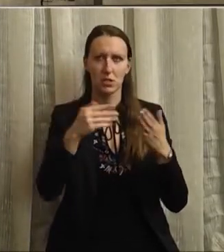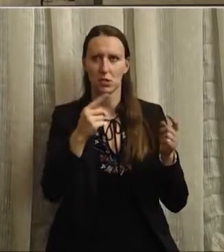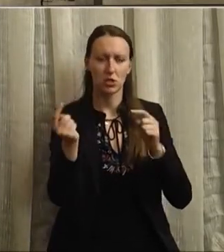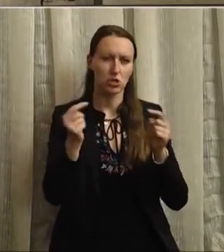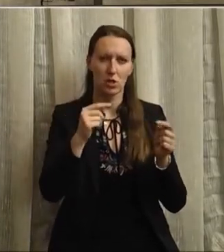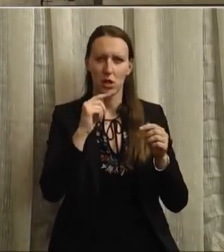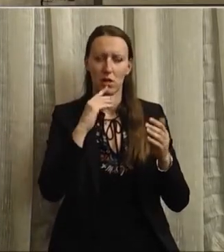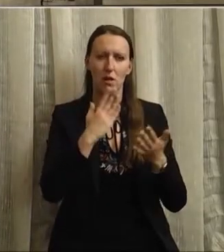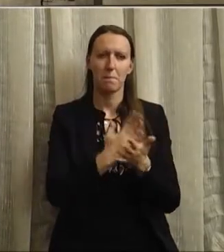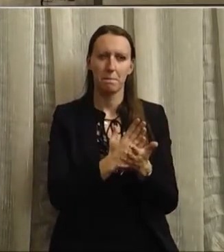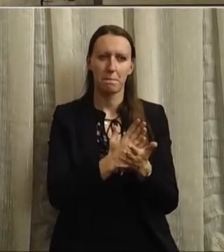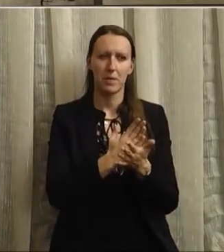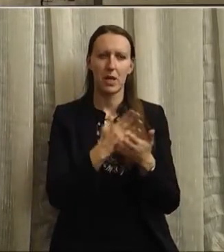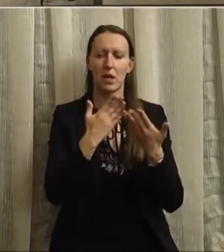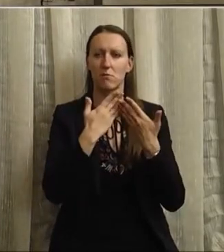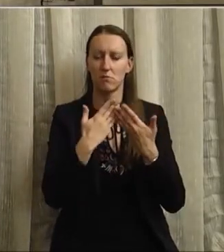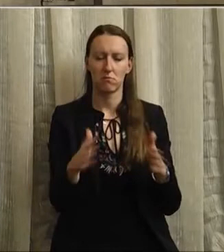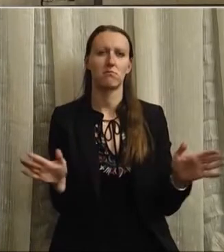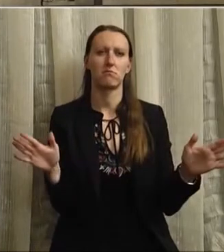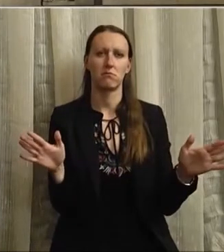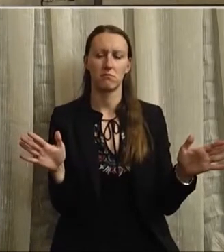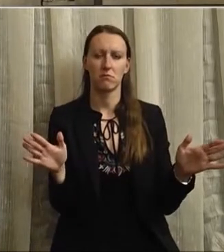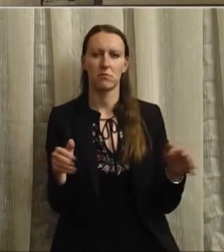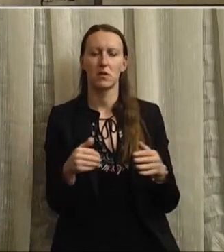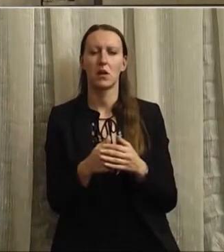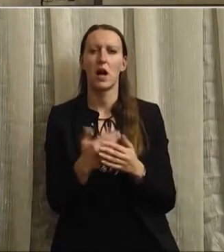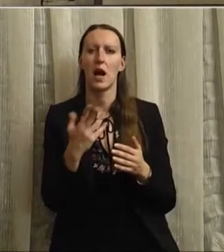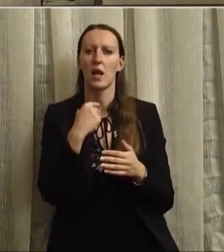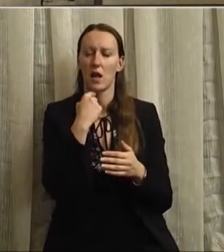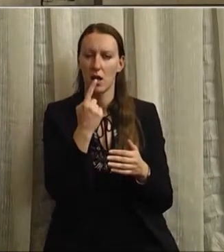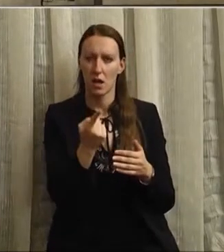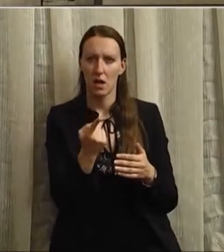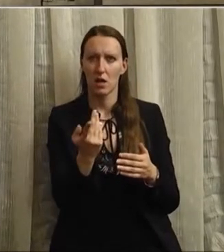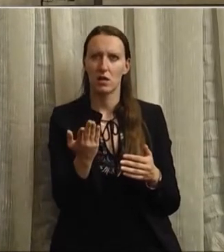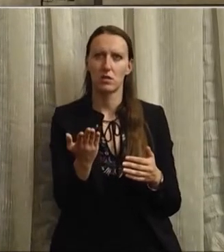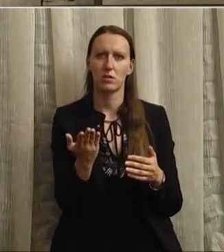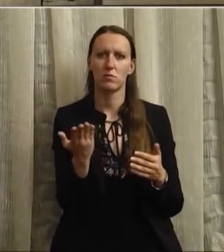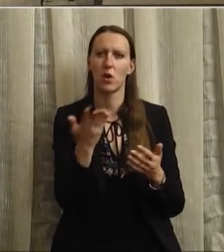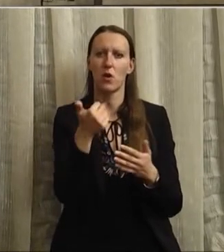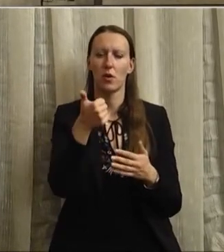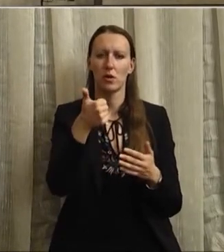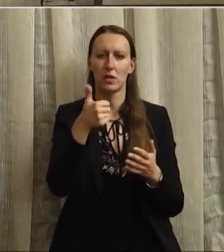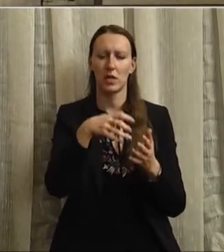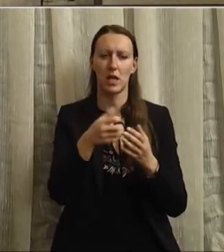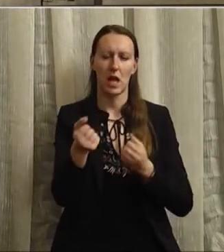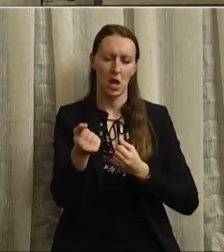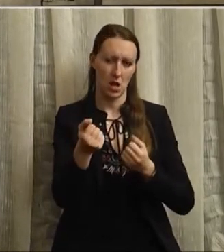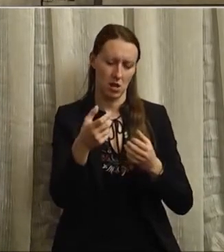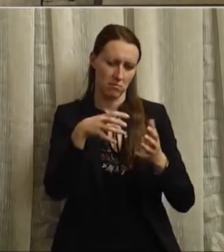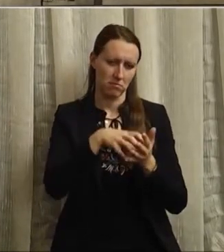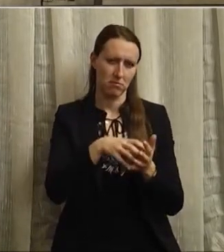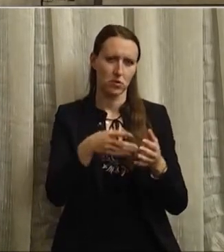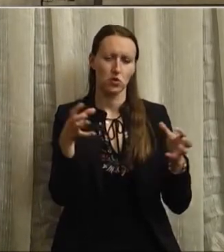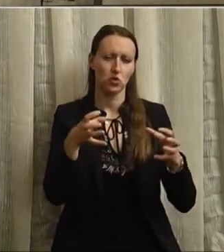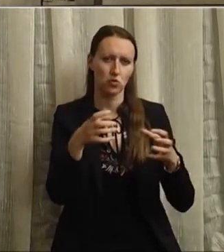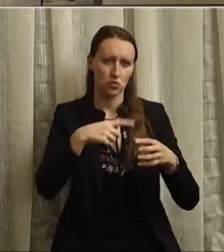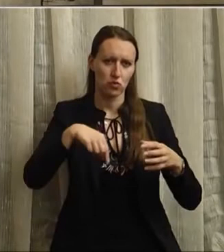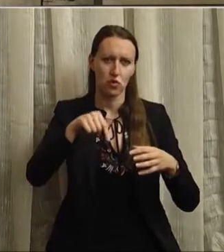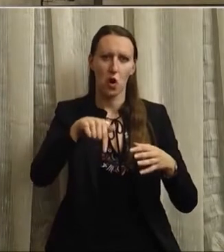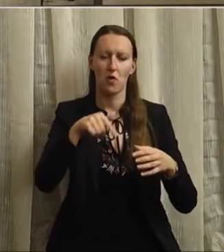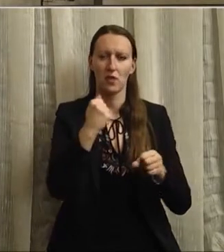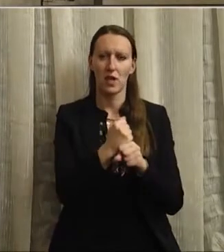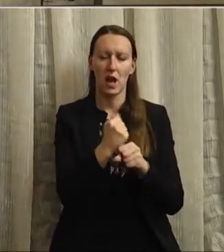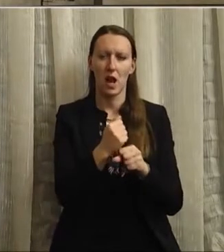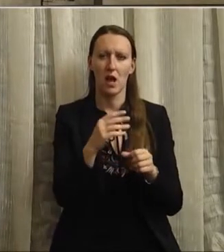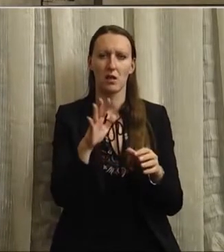prijepori bili otklonjeni. Kad kažem da kao jedna lokalna zajednica, jedno društvo koje ovdje